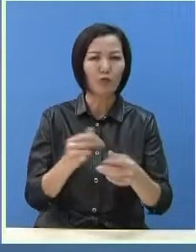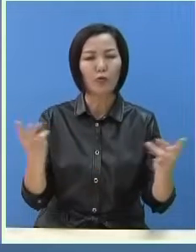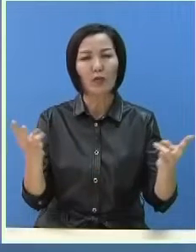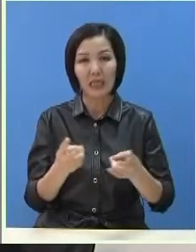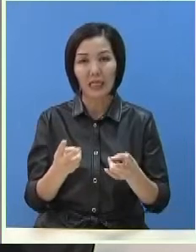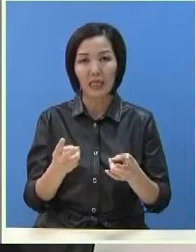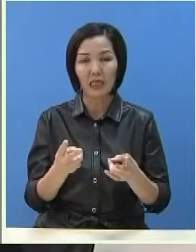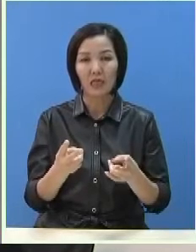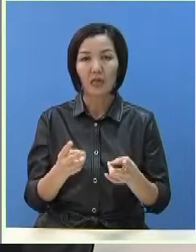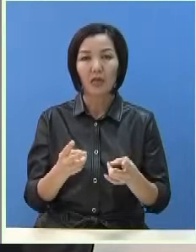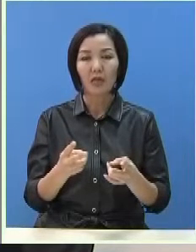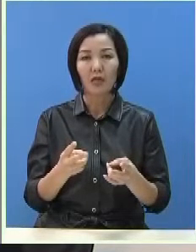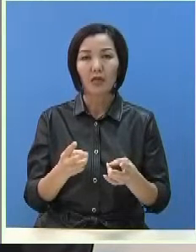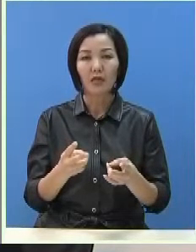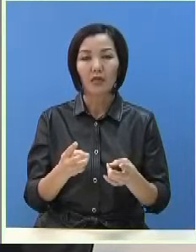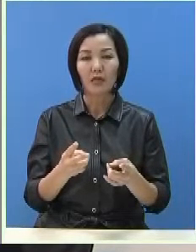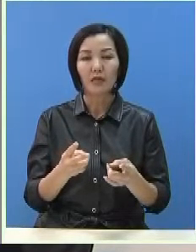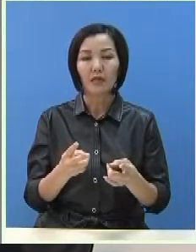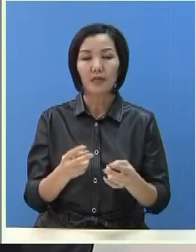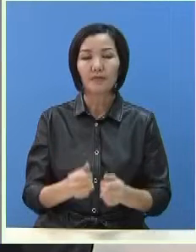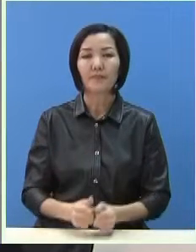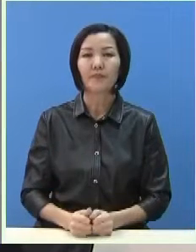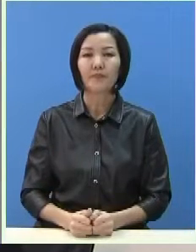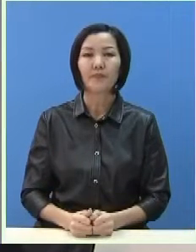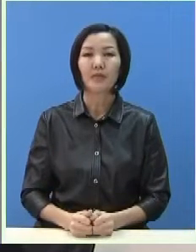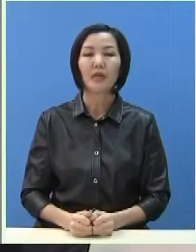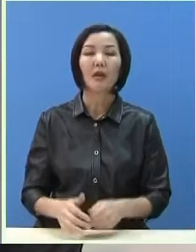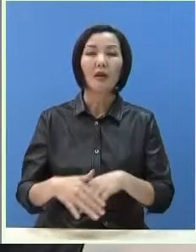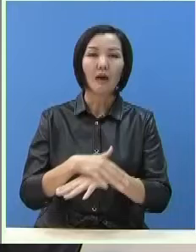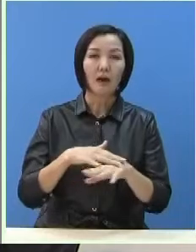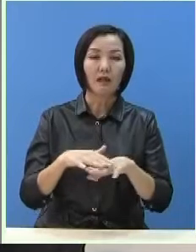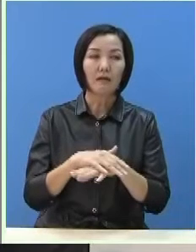керектін, Құдайға шүкір олайынан болған жоқ. Дей тұрғанмен,